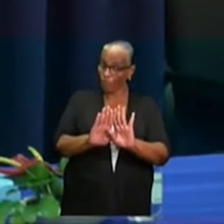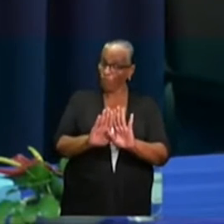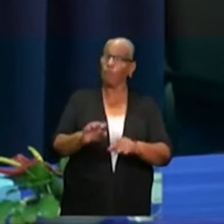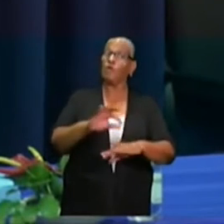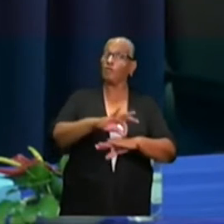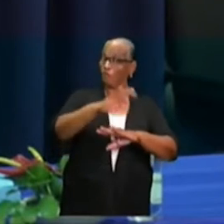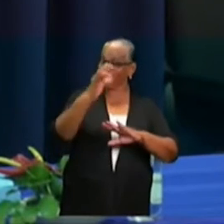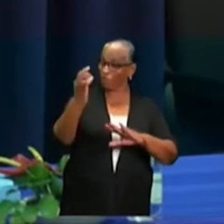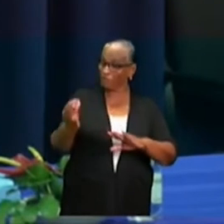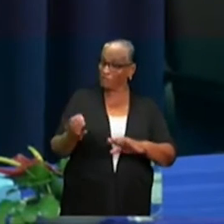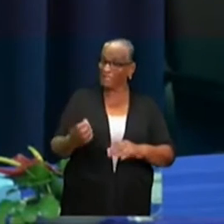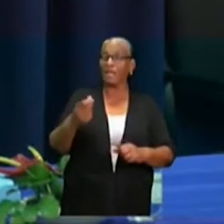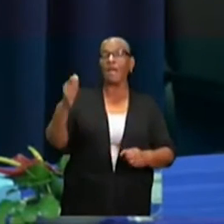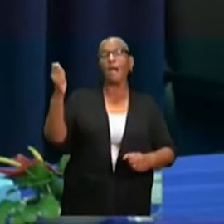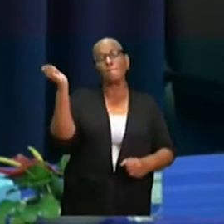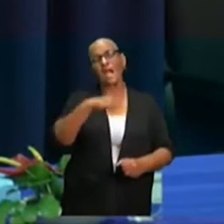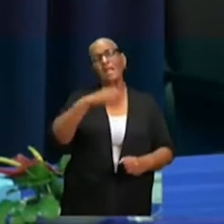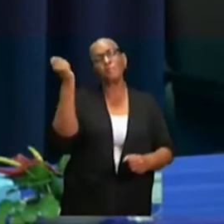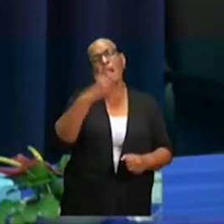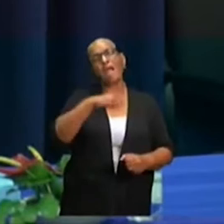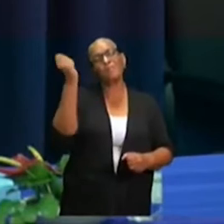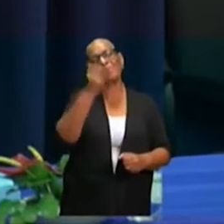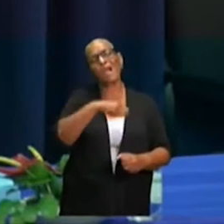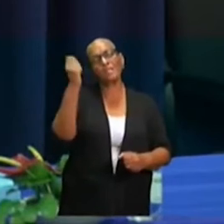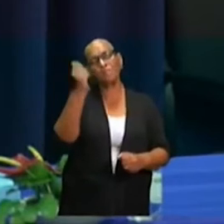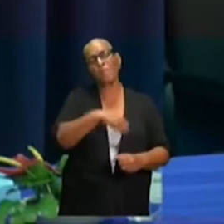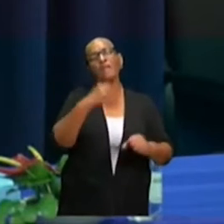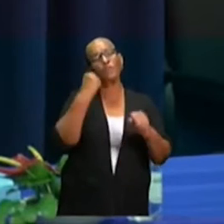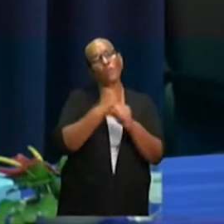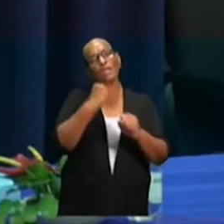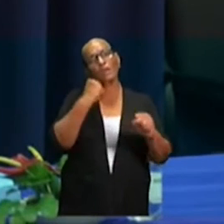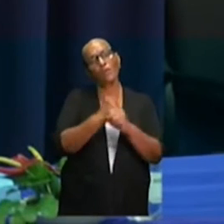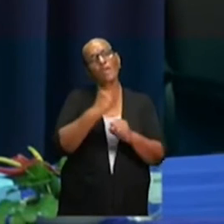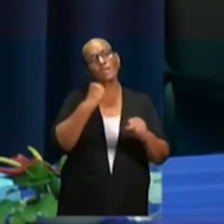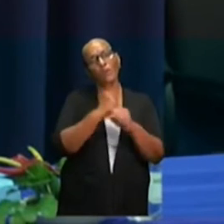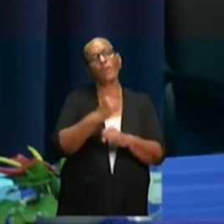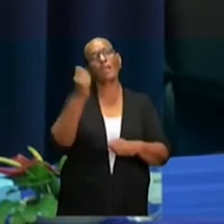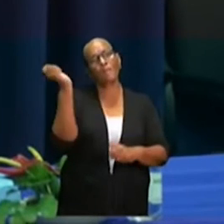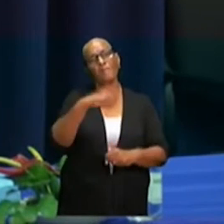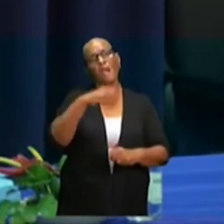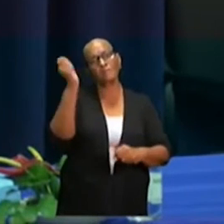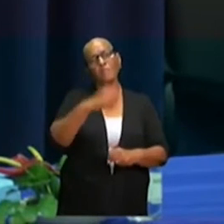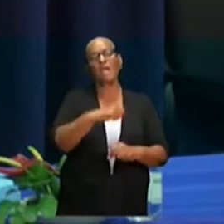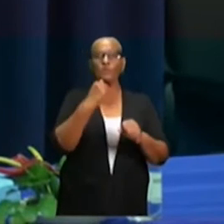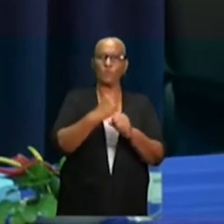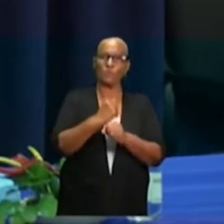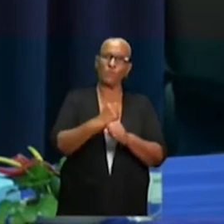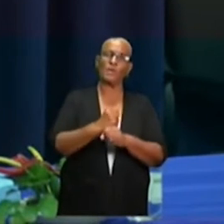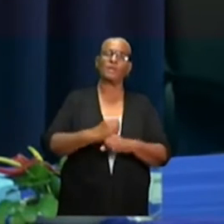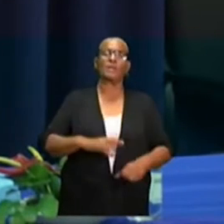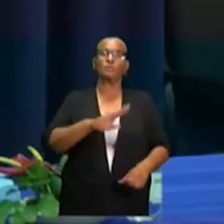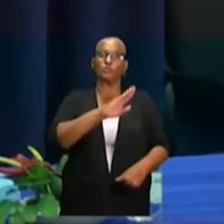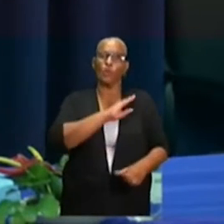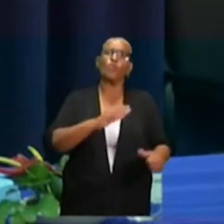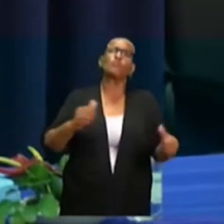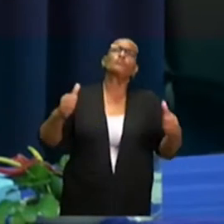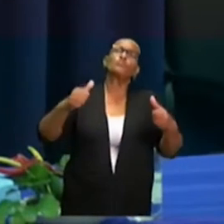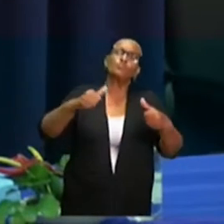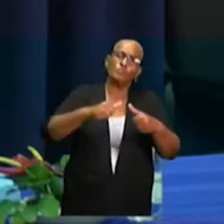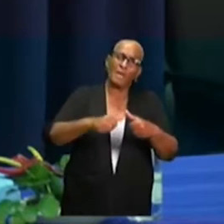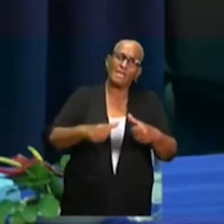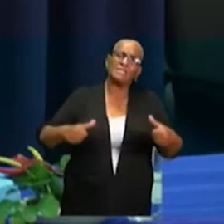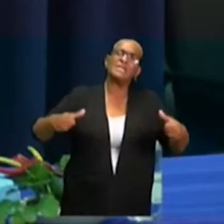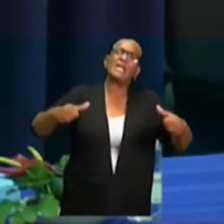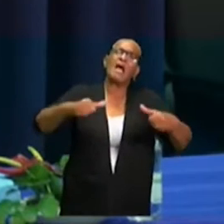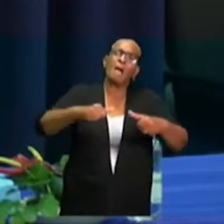heeft gewerkt met de deskundigen nog steeds worden toegepast en nog steeds leidend zullen zijn, ook